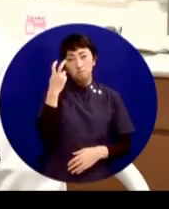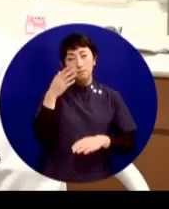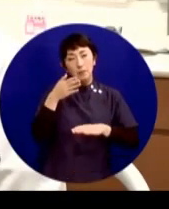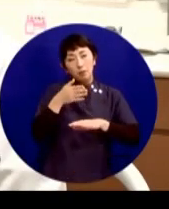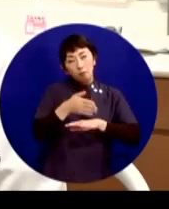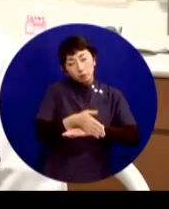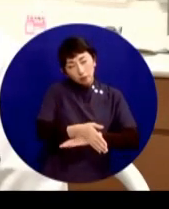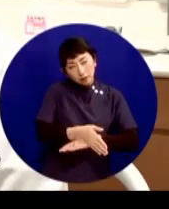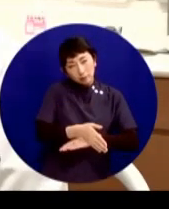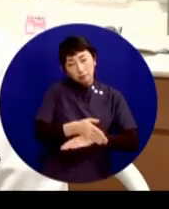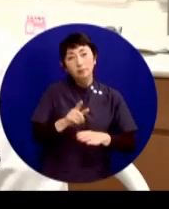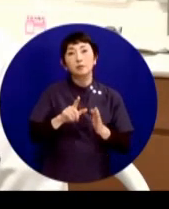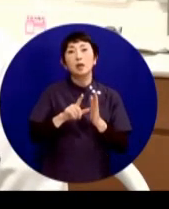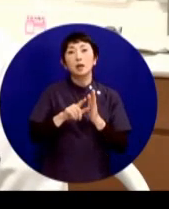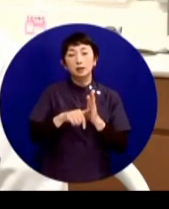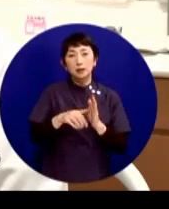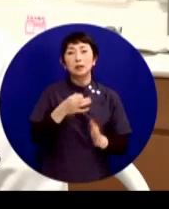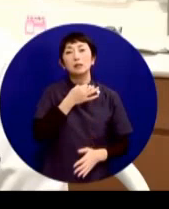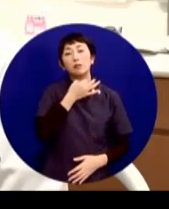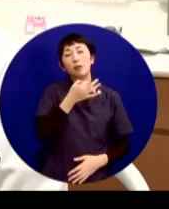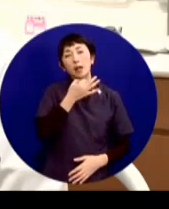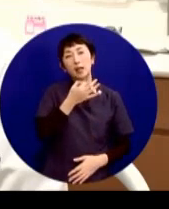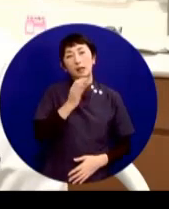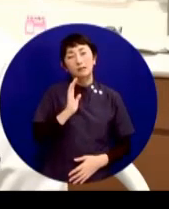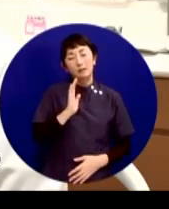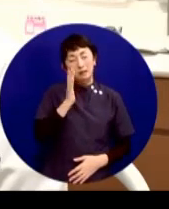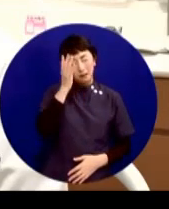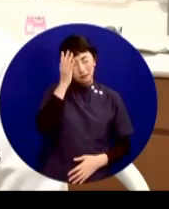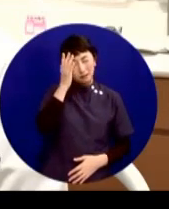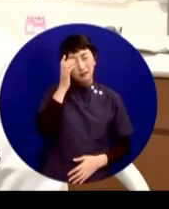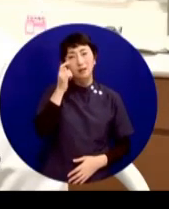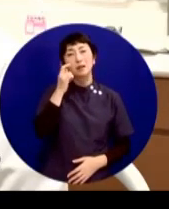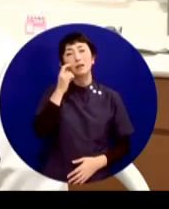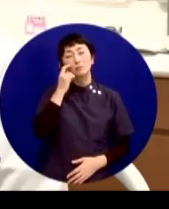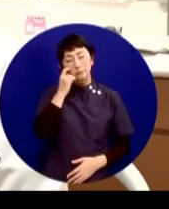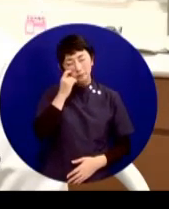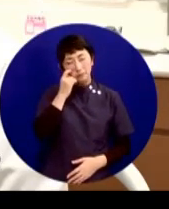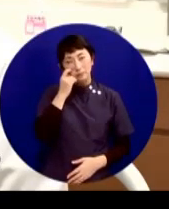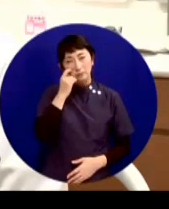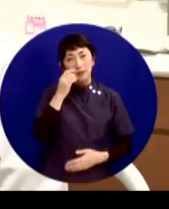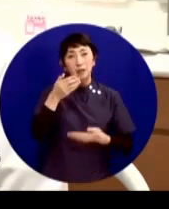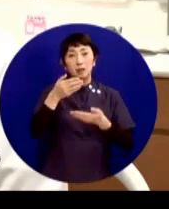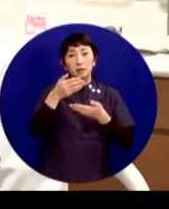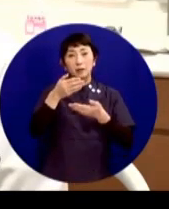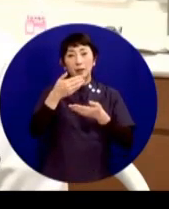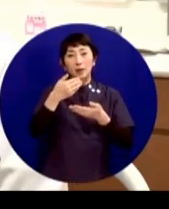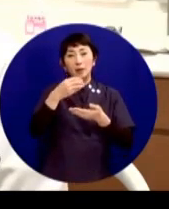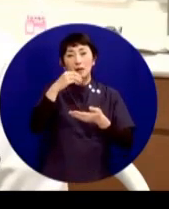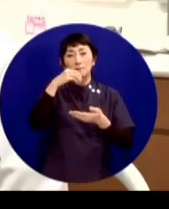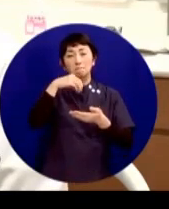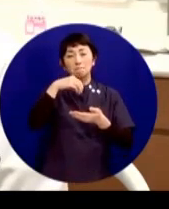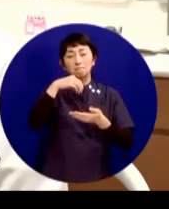害を残し、声が出しにくい、出せなくなる、物が飲み込みにくい、物が